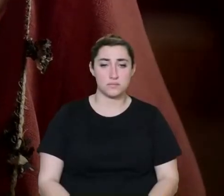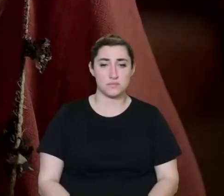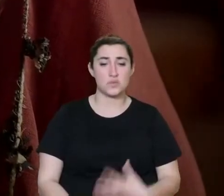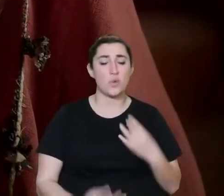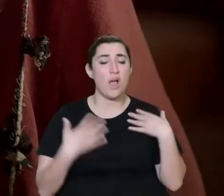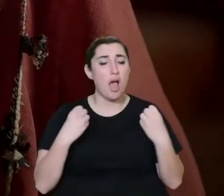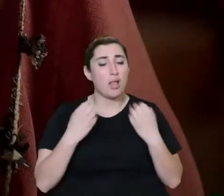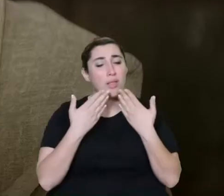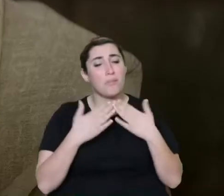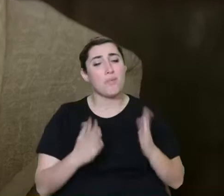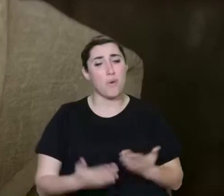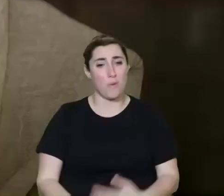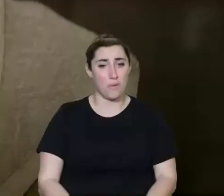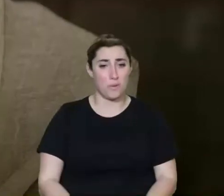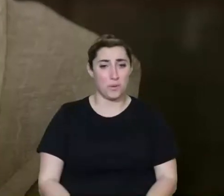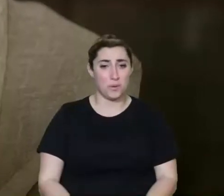Pekala sizin amma.